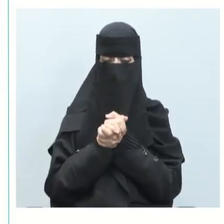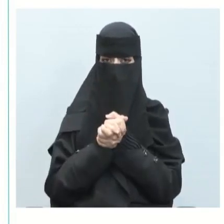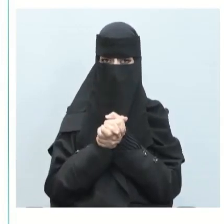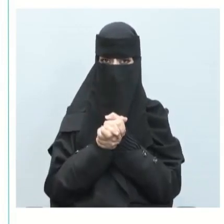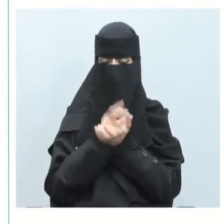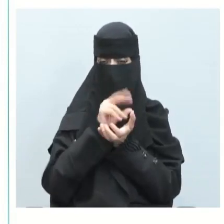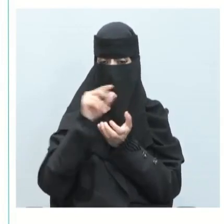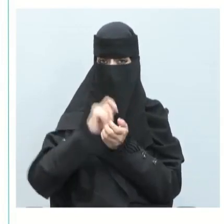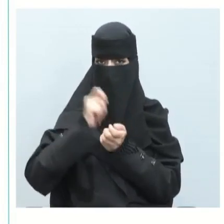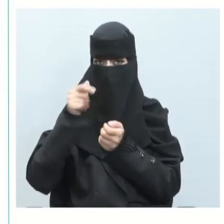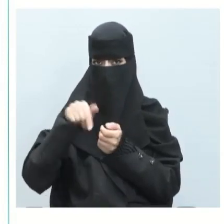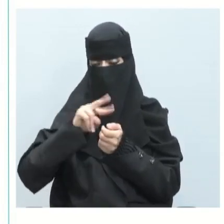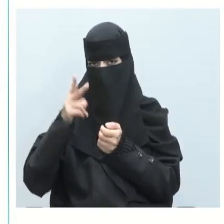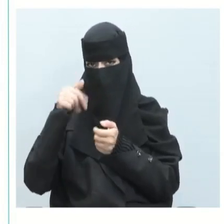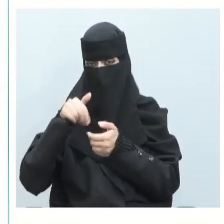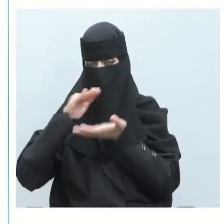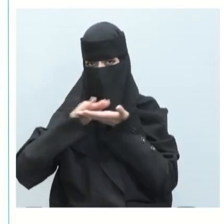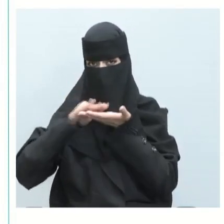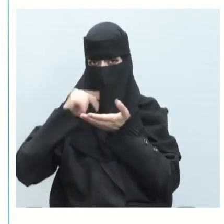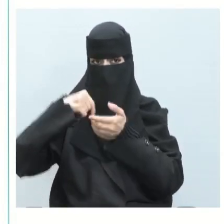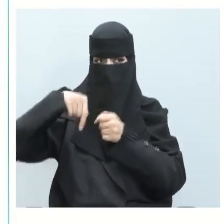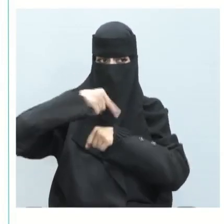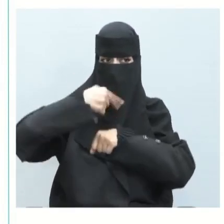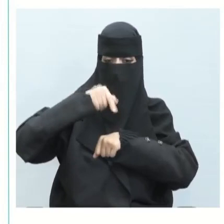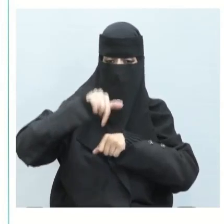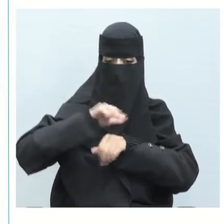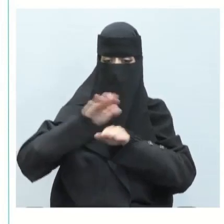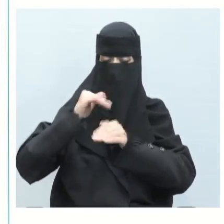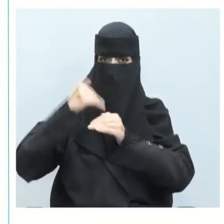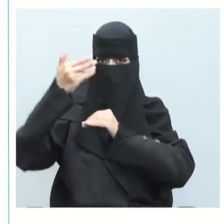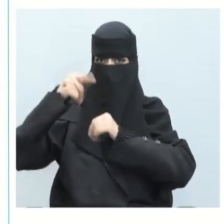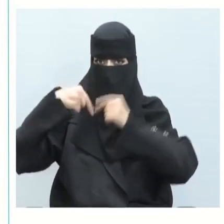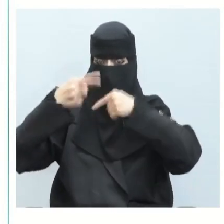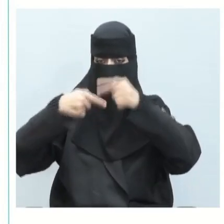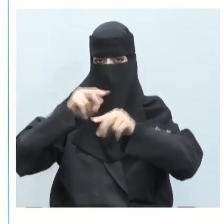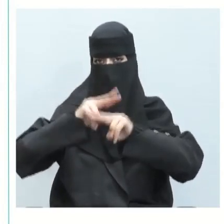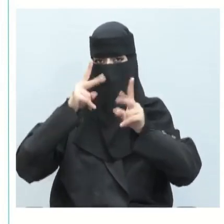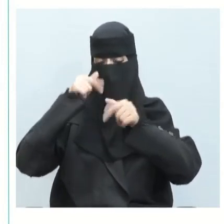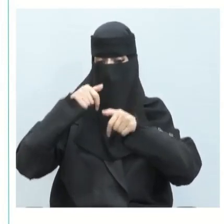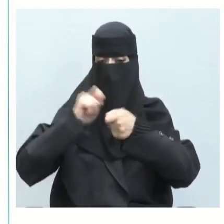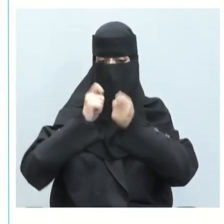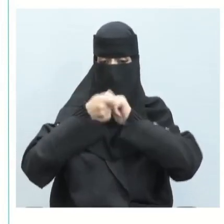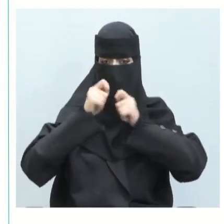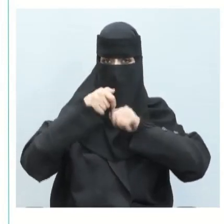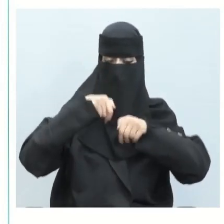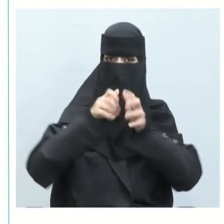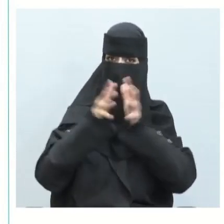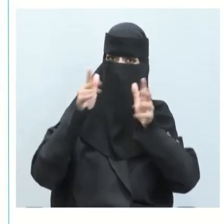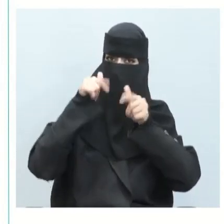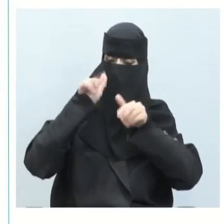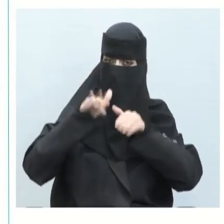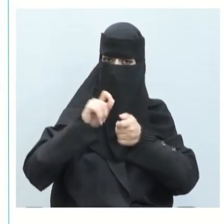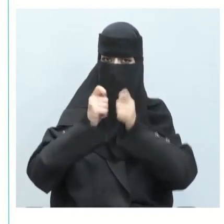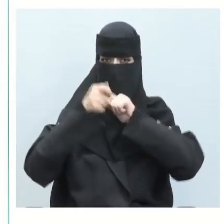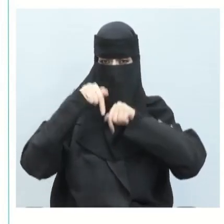كمثلا الاجور او غيره هي ثابته على مدار العل هنالك تكاليف تاتي بشكل مختلف وتتغير بحج بحسب